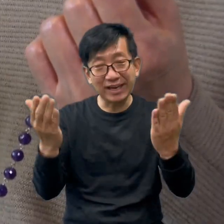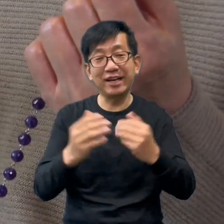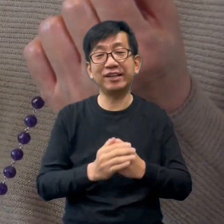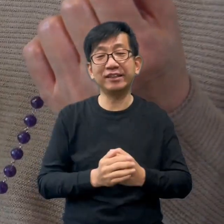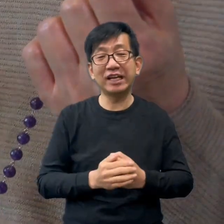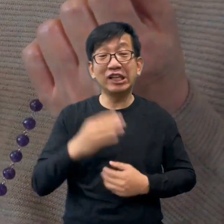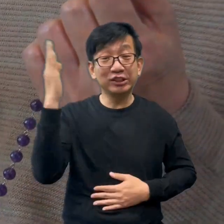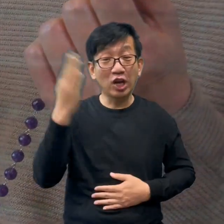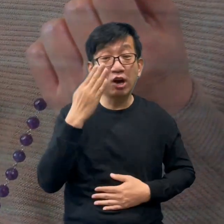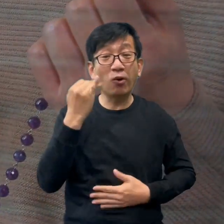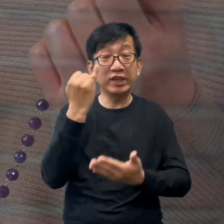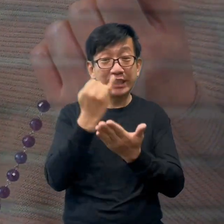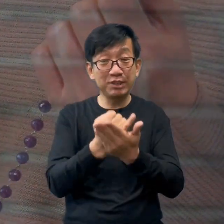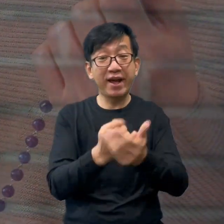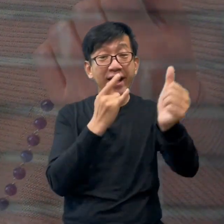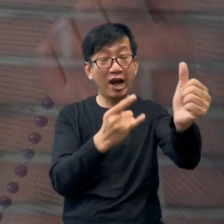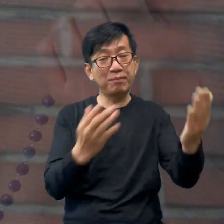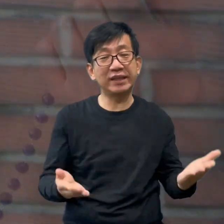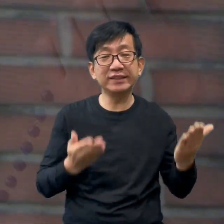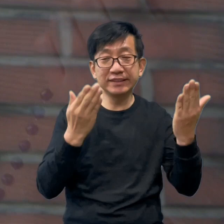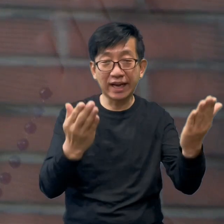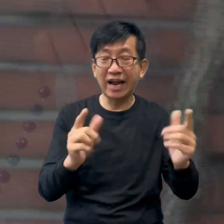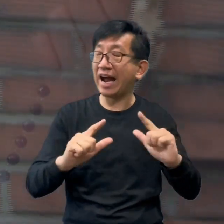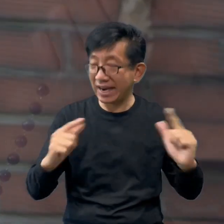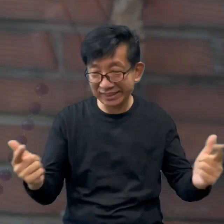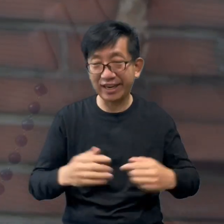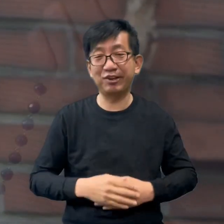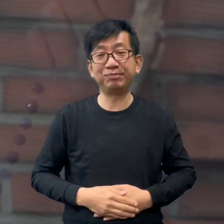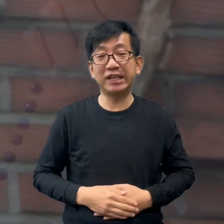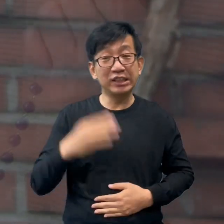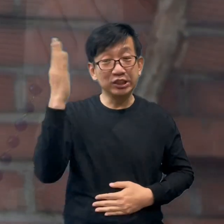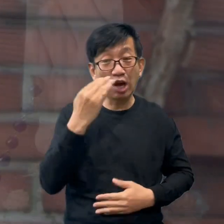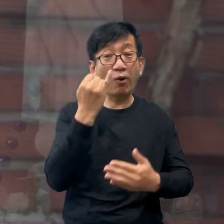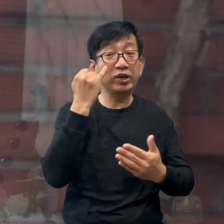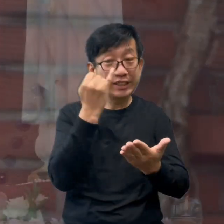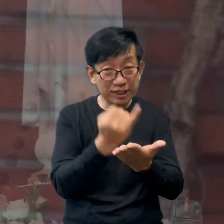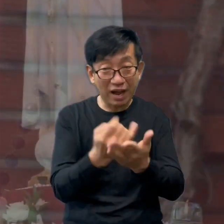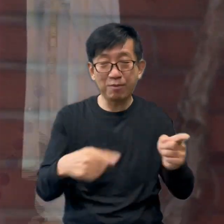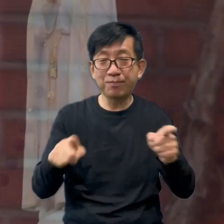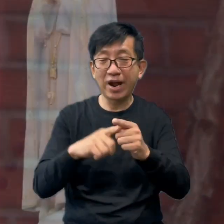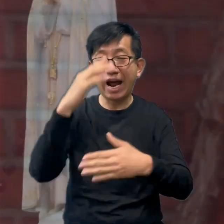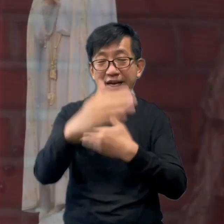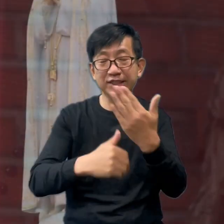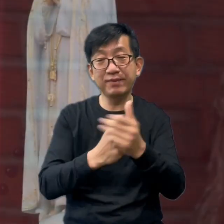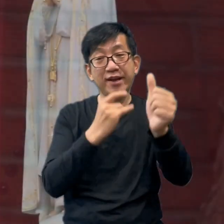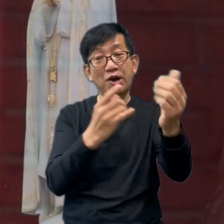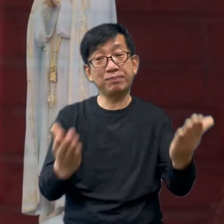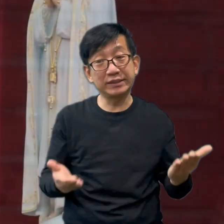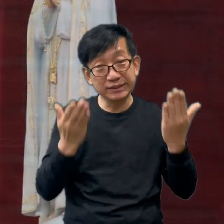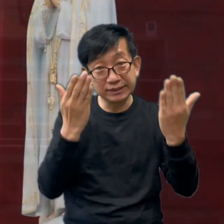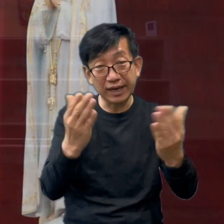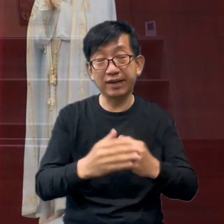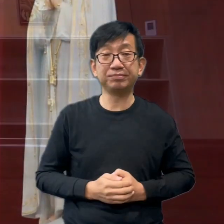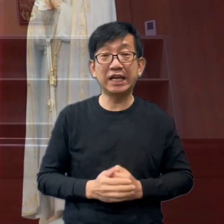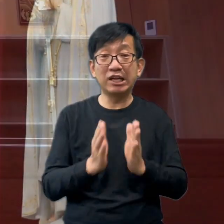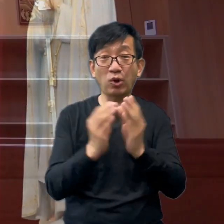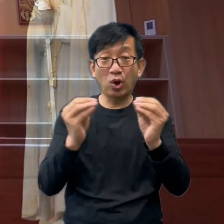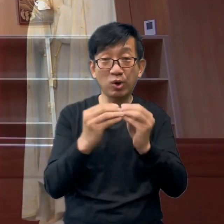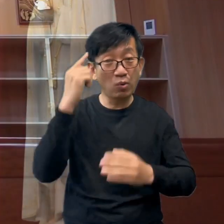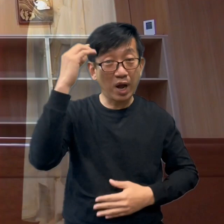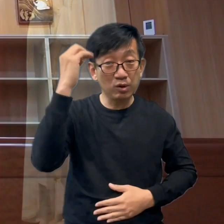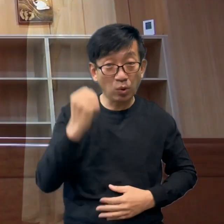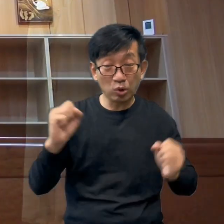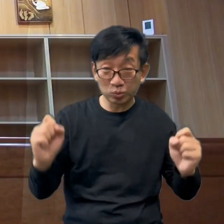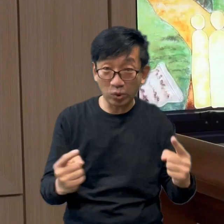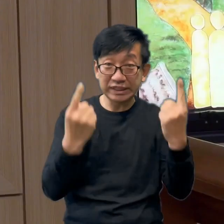굴리면서 바치고 성모님께 바치고가 아니라 성모님과 함께 하느님께 바치고 기도문을